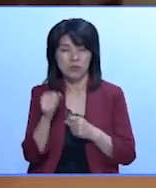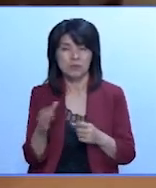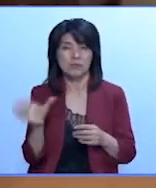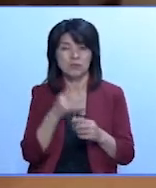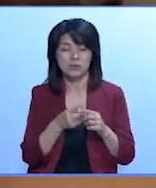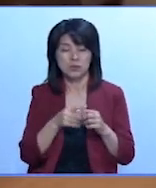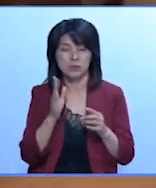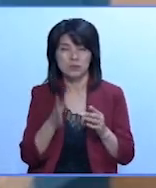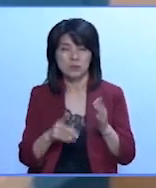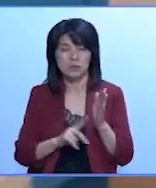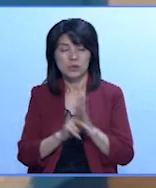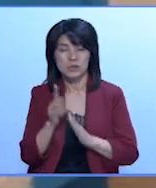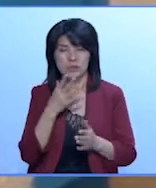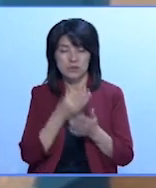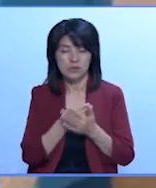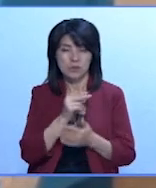бастайтын болады.